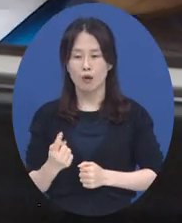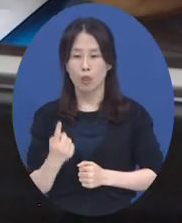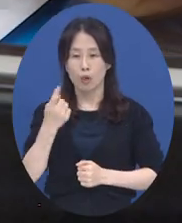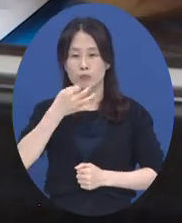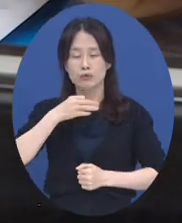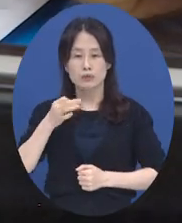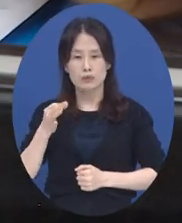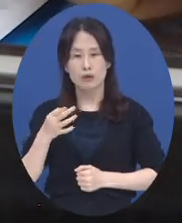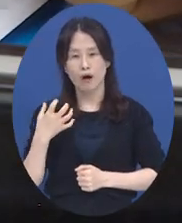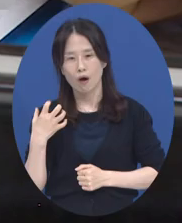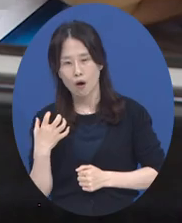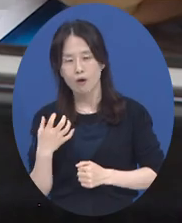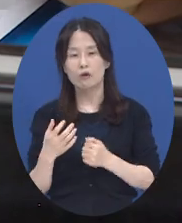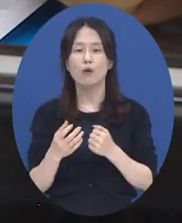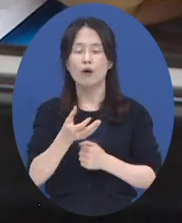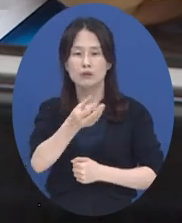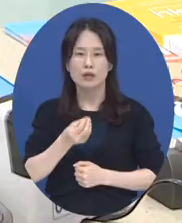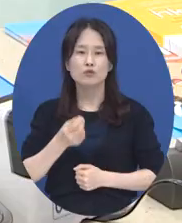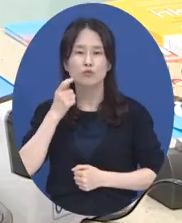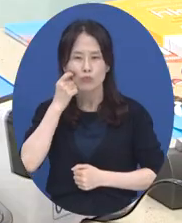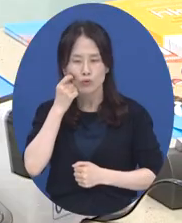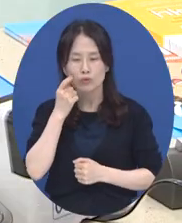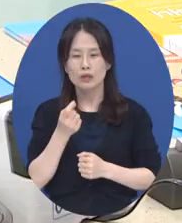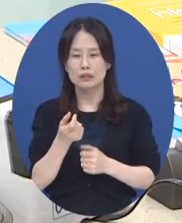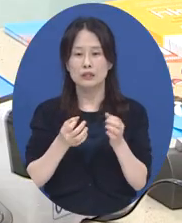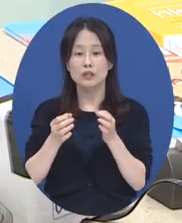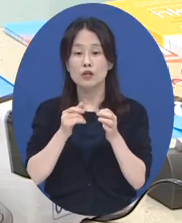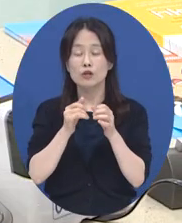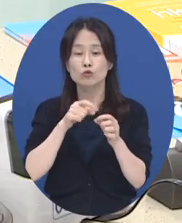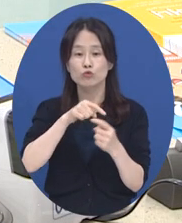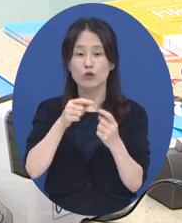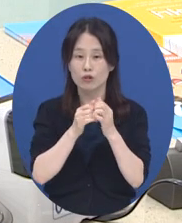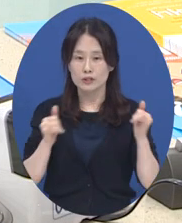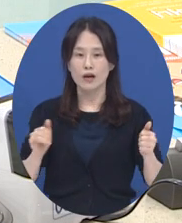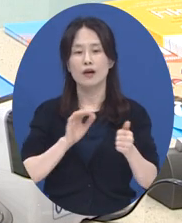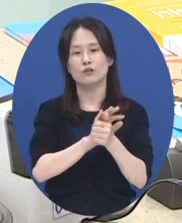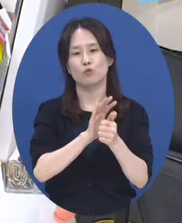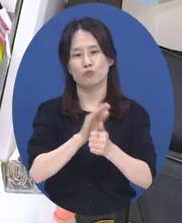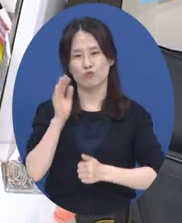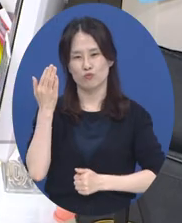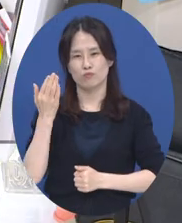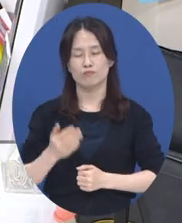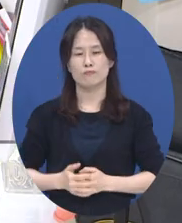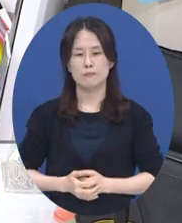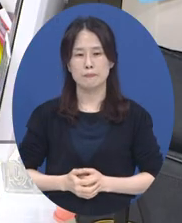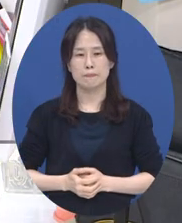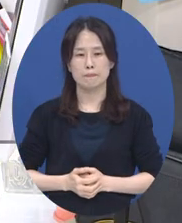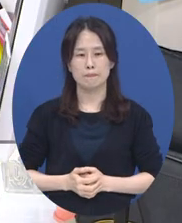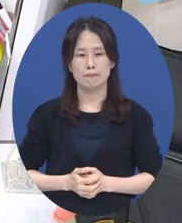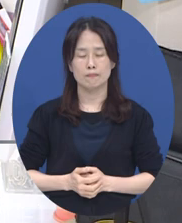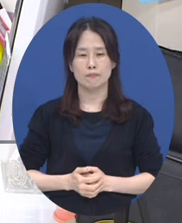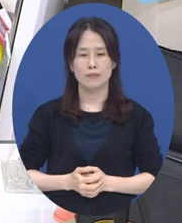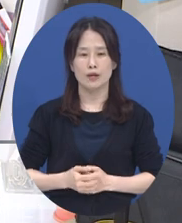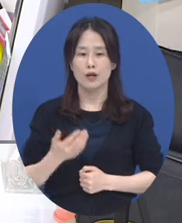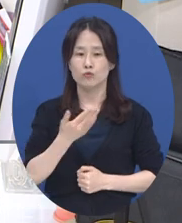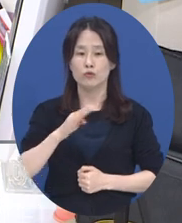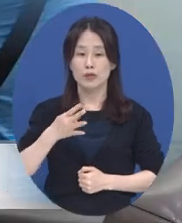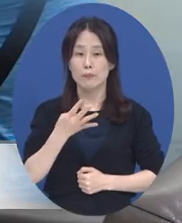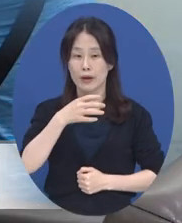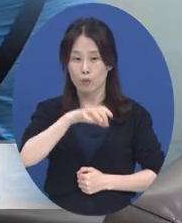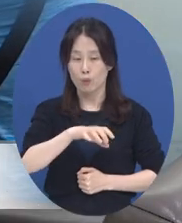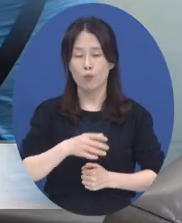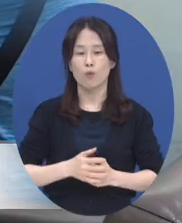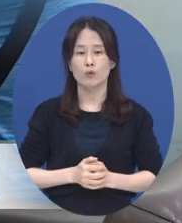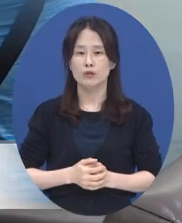부담을 느껴 대출을 받지 못했던 소상공인에게 특히 도움이 된다는 평가입니다. 현재까지 9,400여